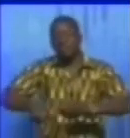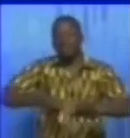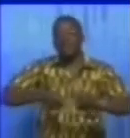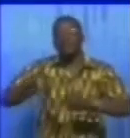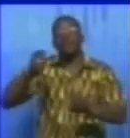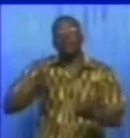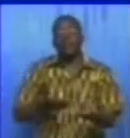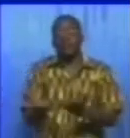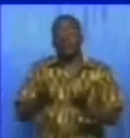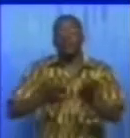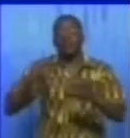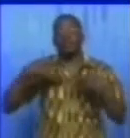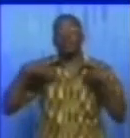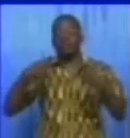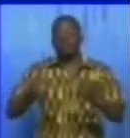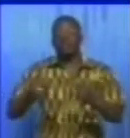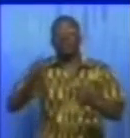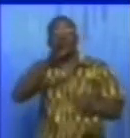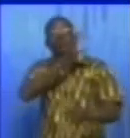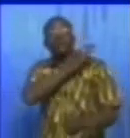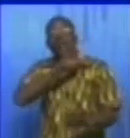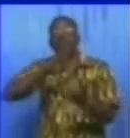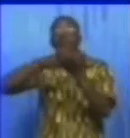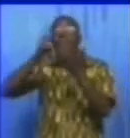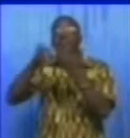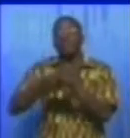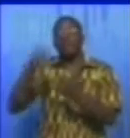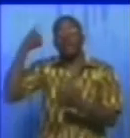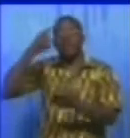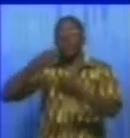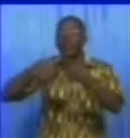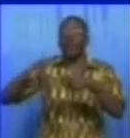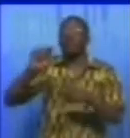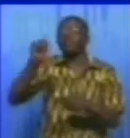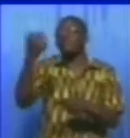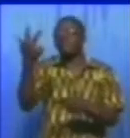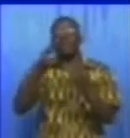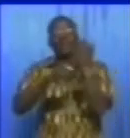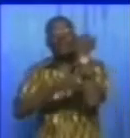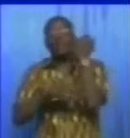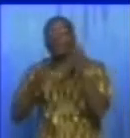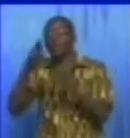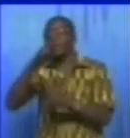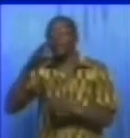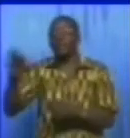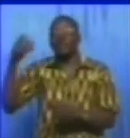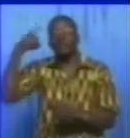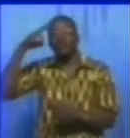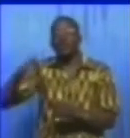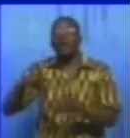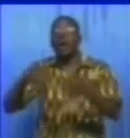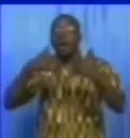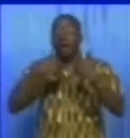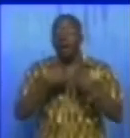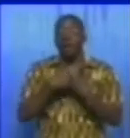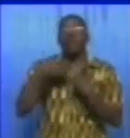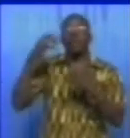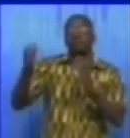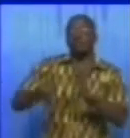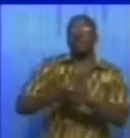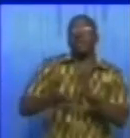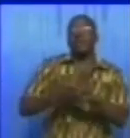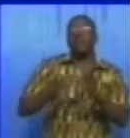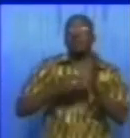services de santé. Chefs de poste pour la plupart, ils sont venus des 13 régions du Burkina pour s'approprier les techniques